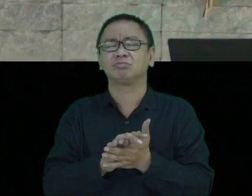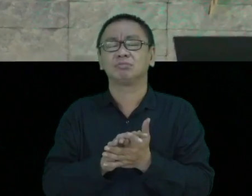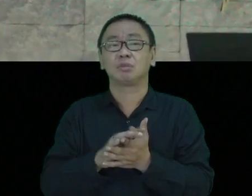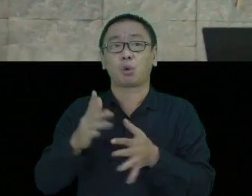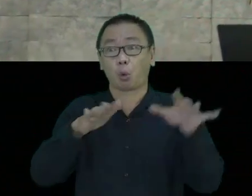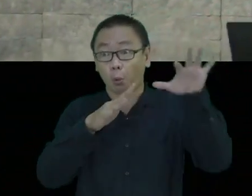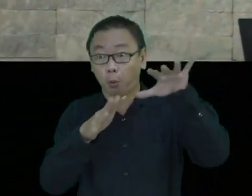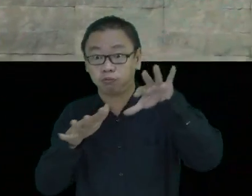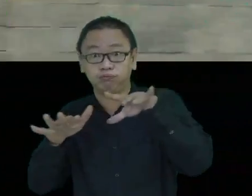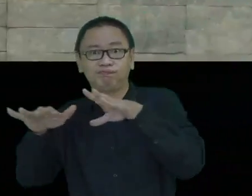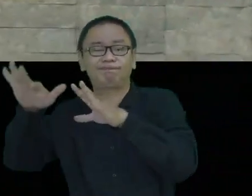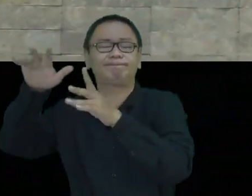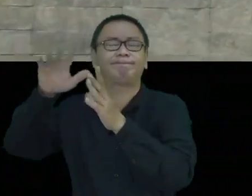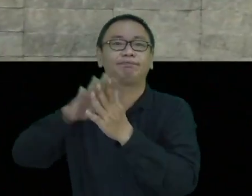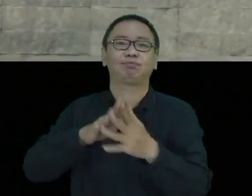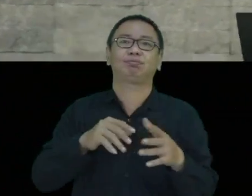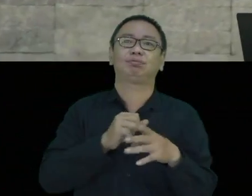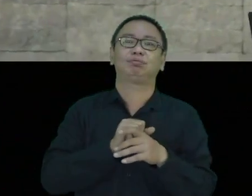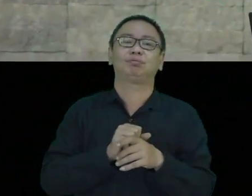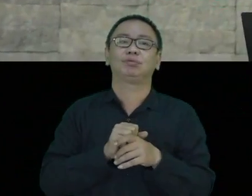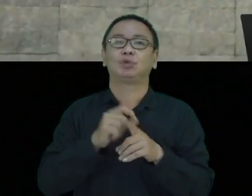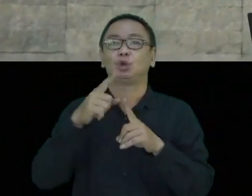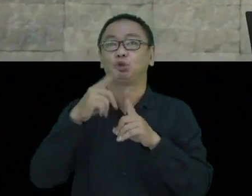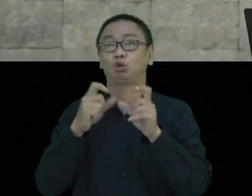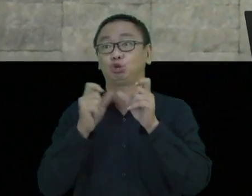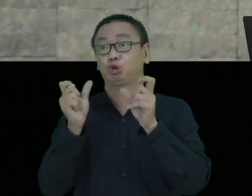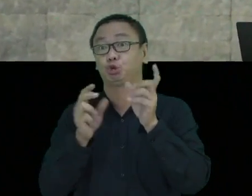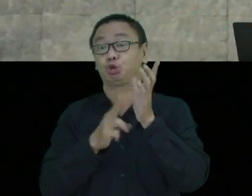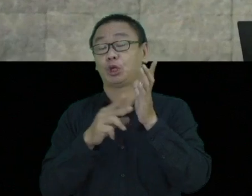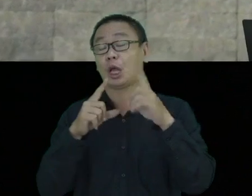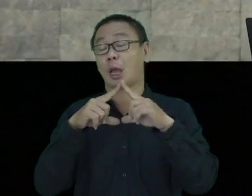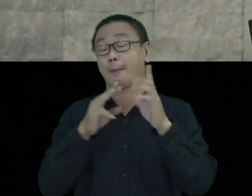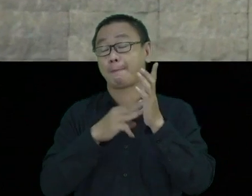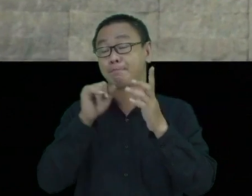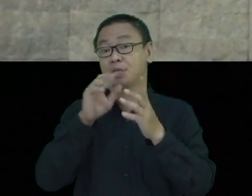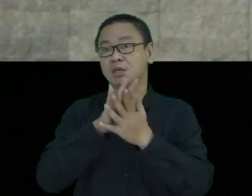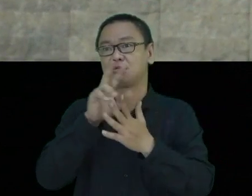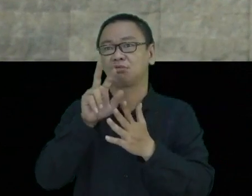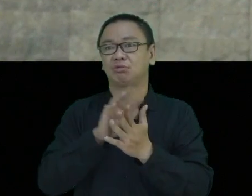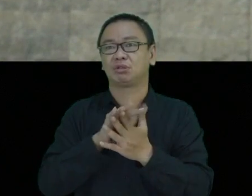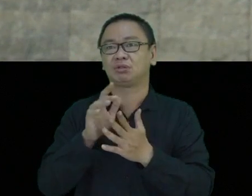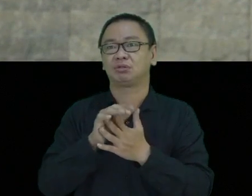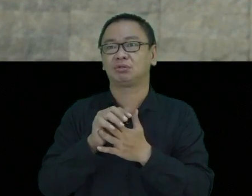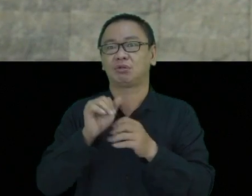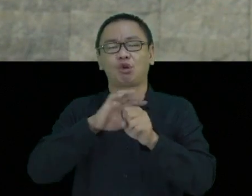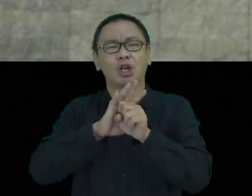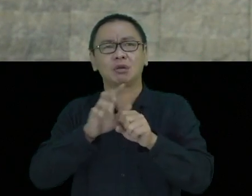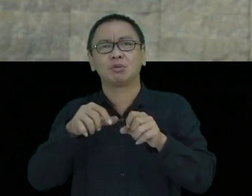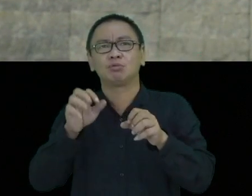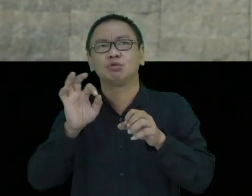corona ini yang tsunami yang kedua ini betul-betul luar biasa. Sampai membuat